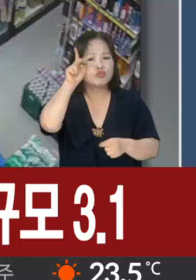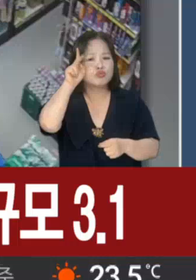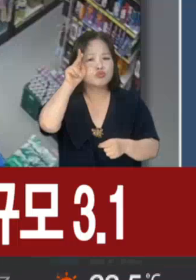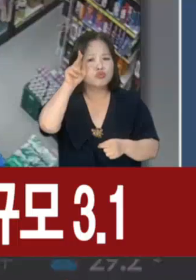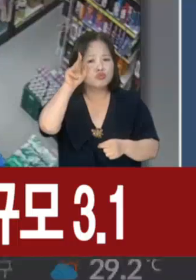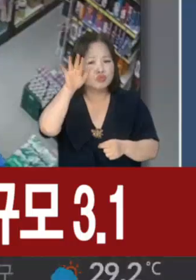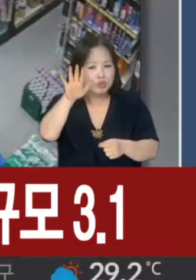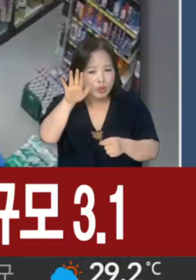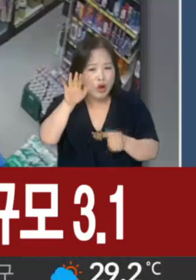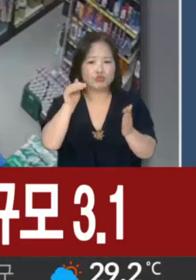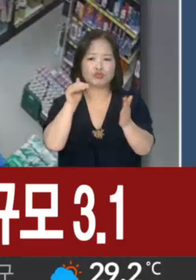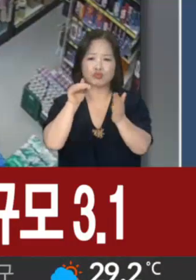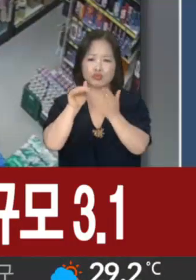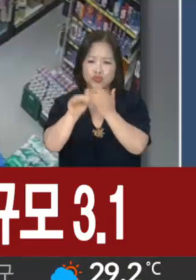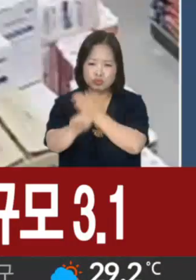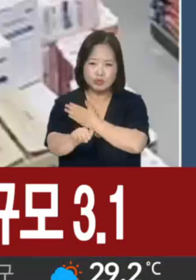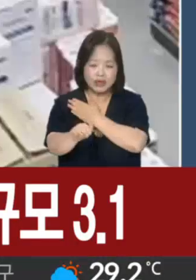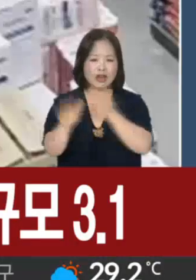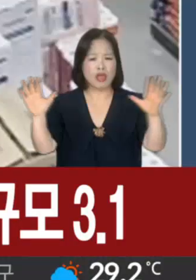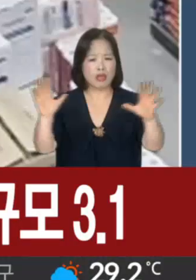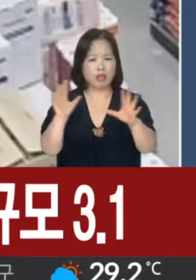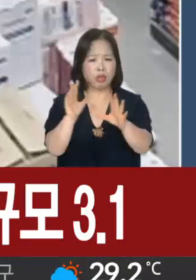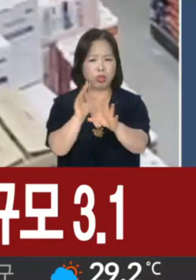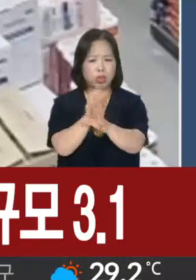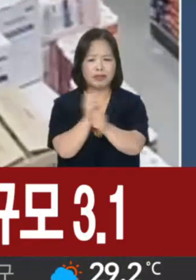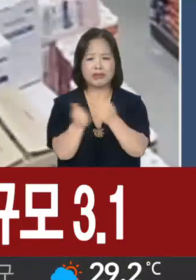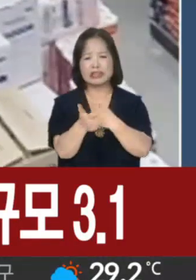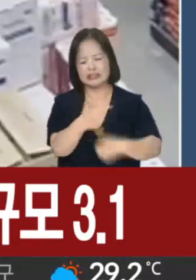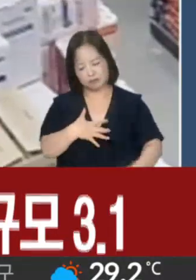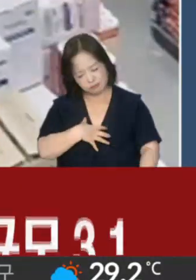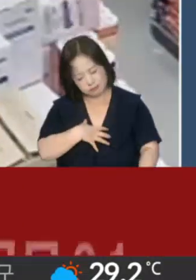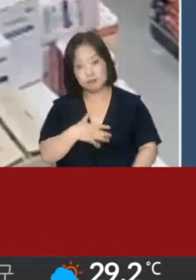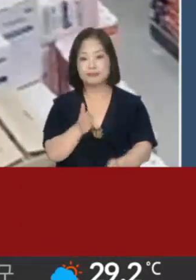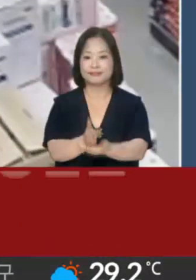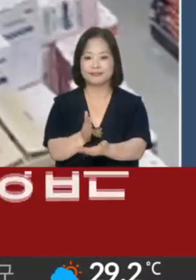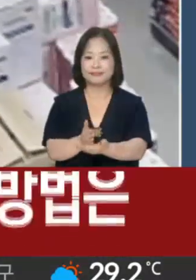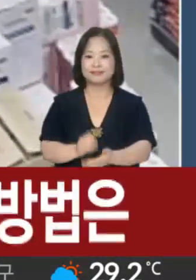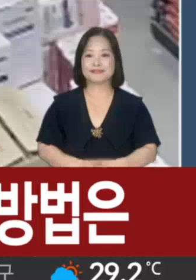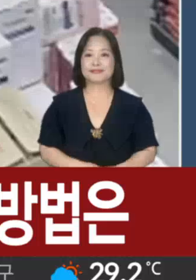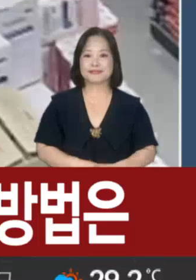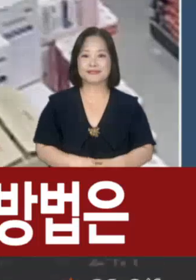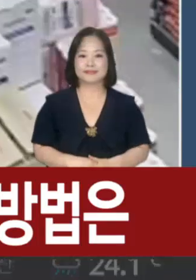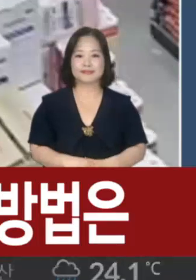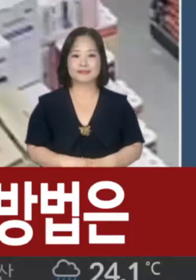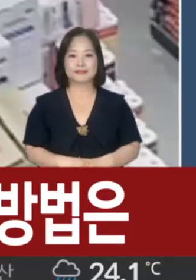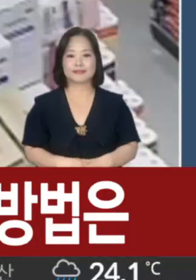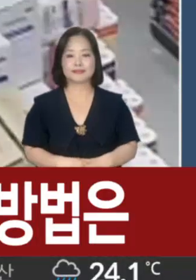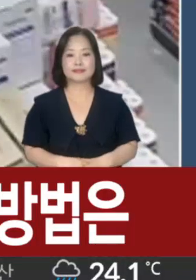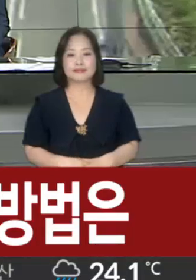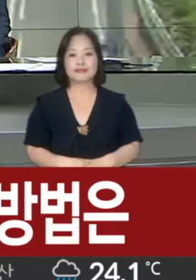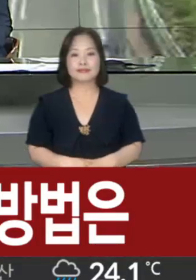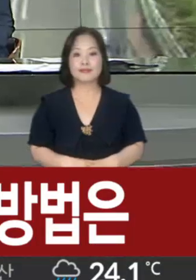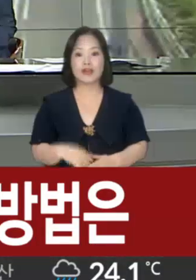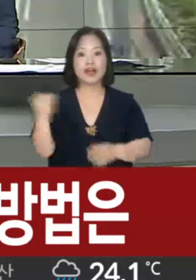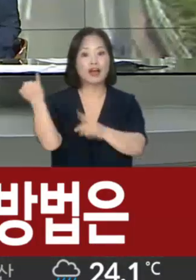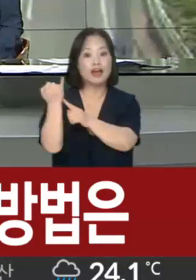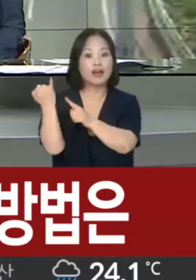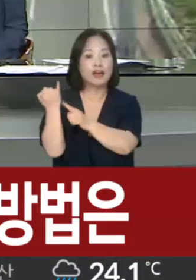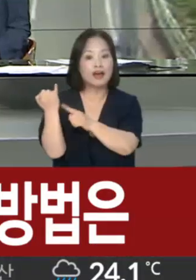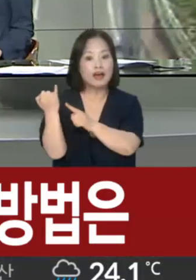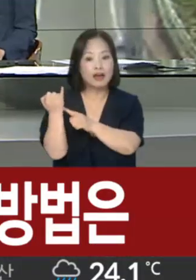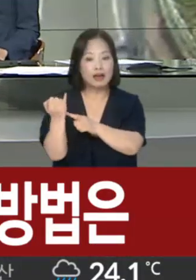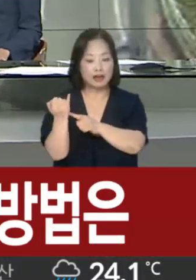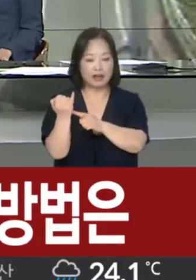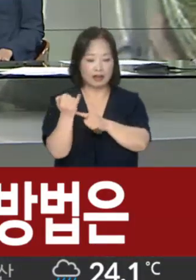수렴하는 정도라고 생각이 들고요. 예. 너무 큰 걱정은 안 하셔도 되지 않을까. 예. 예. 그렇게 말씀드릴 수 있겠습니다. 예. 사실 최근에 지진이